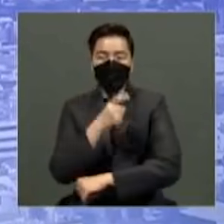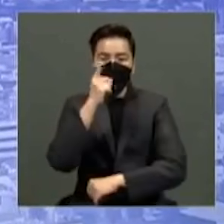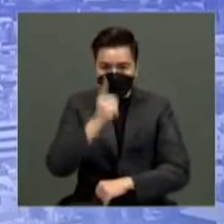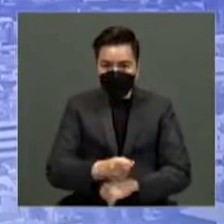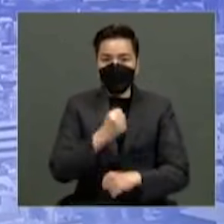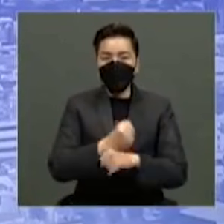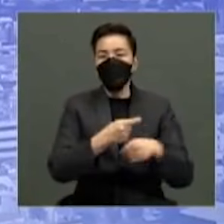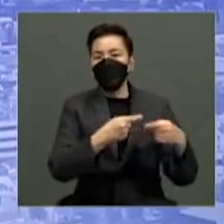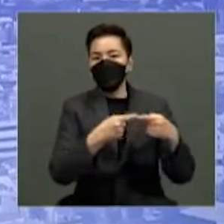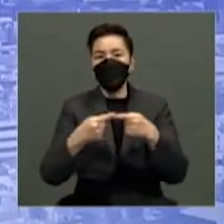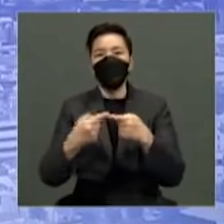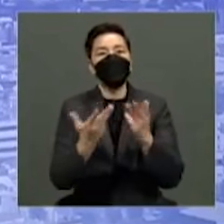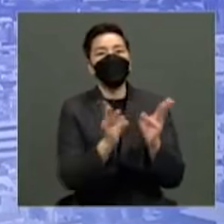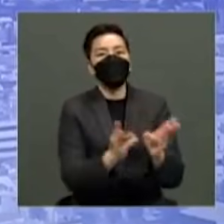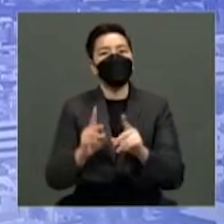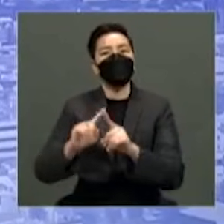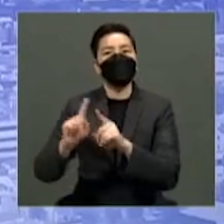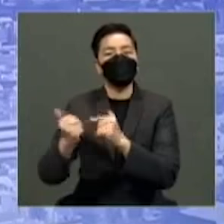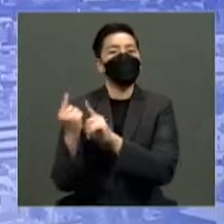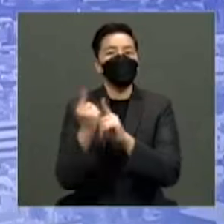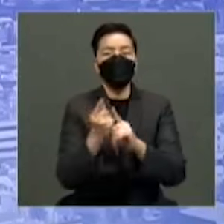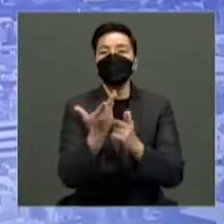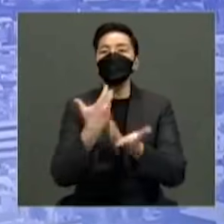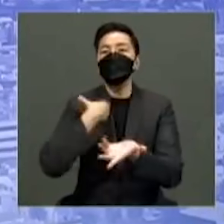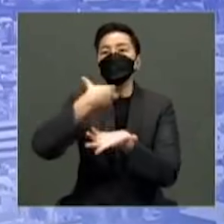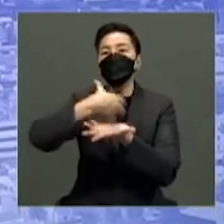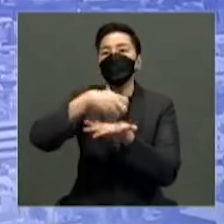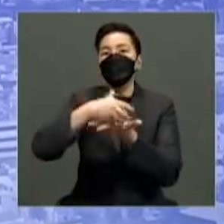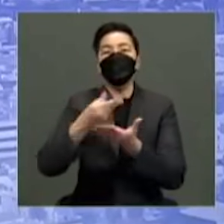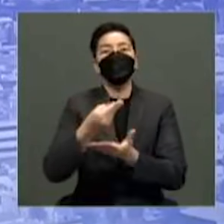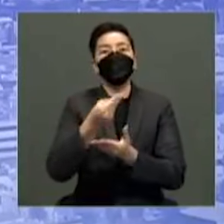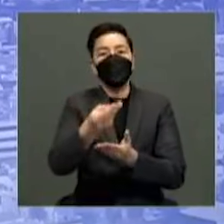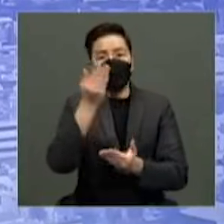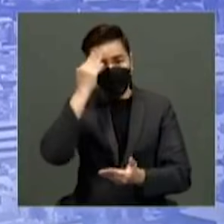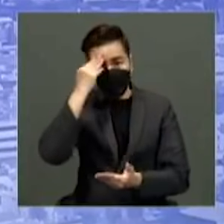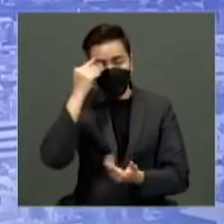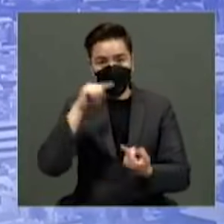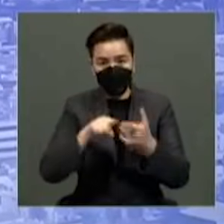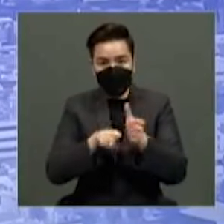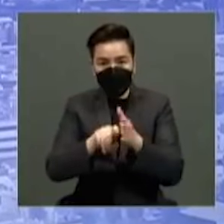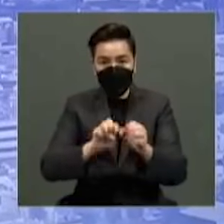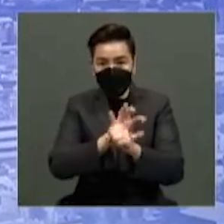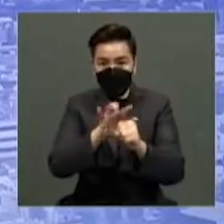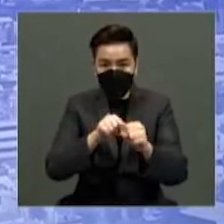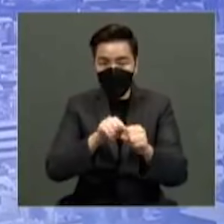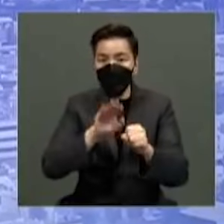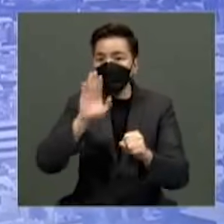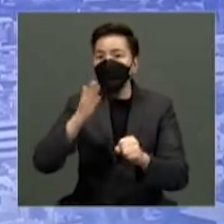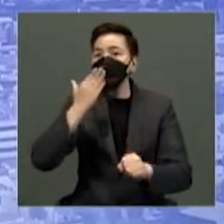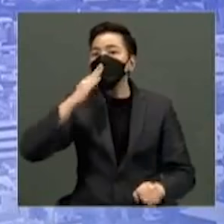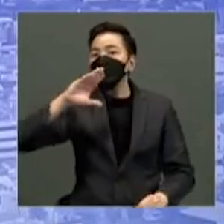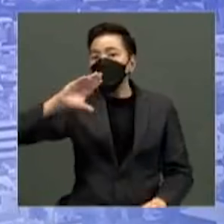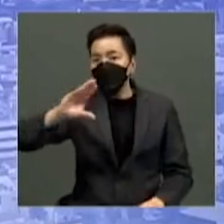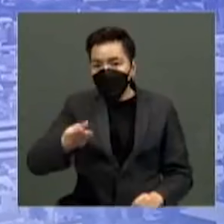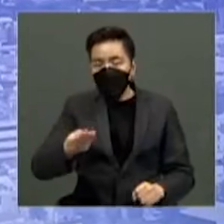องควบคู่กับมาตรการต่างๆที่ดำเนินไปนะครับก็ขออนุญาตนำเรียนสถานการณ์การพบการระบาดสำหรับเชื้อโรคโควิด